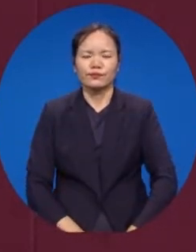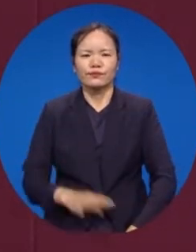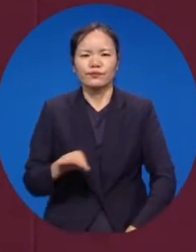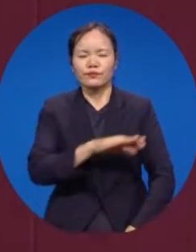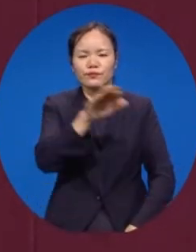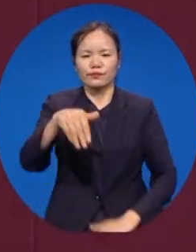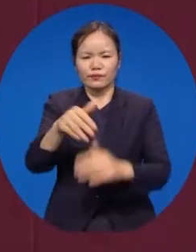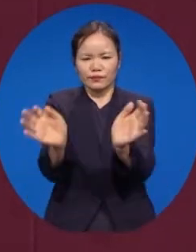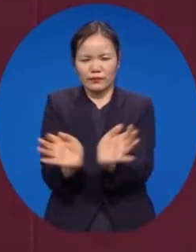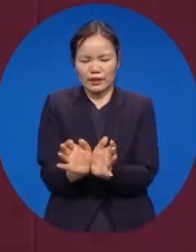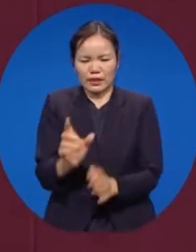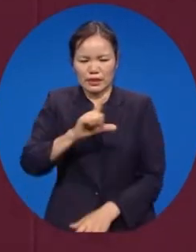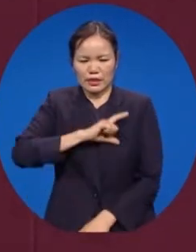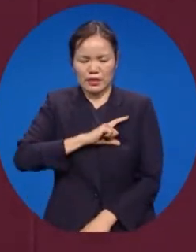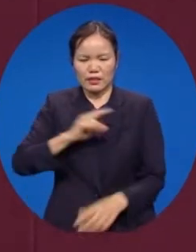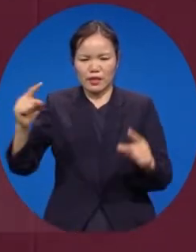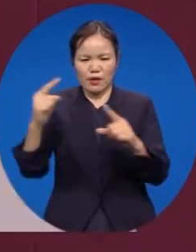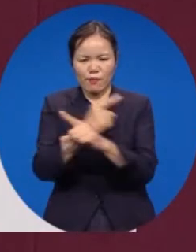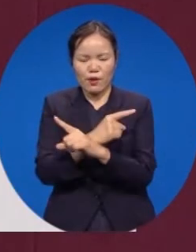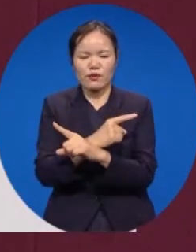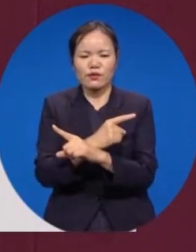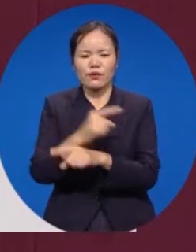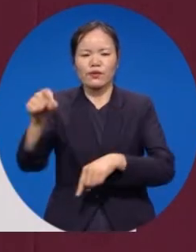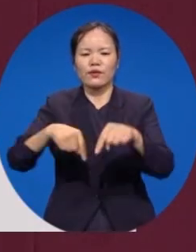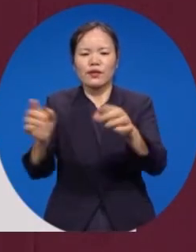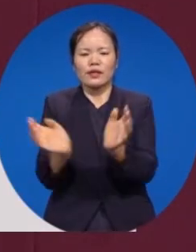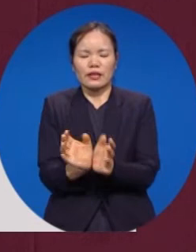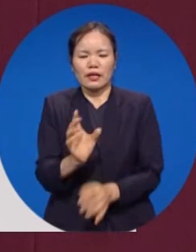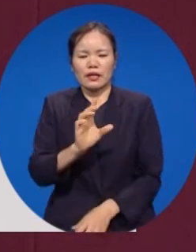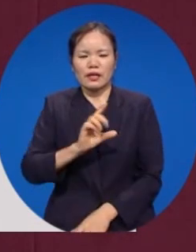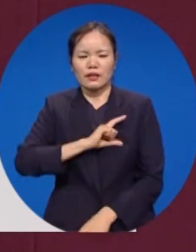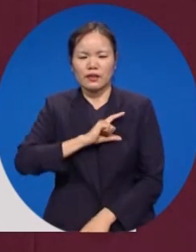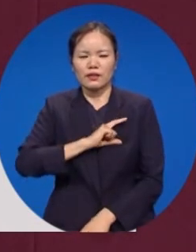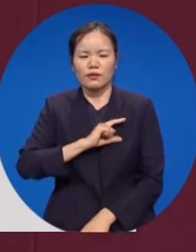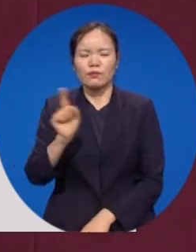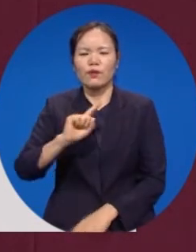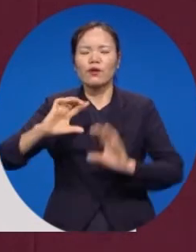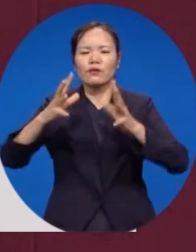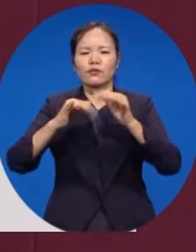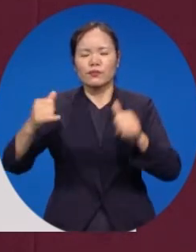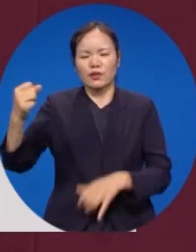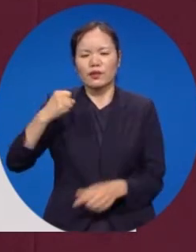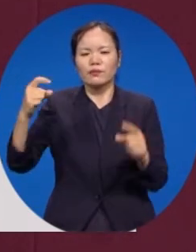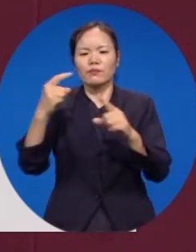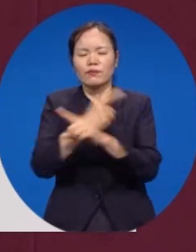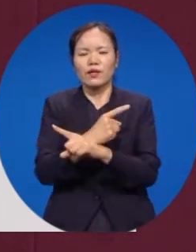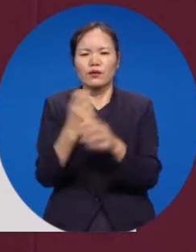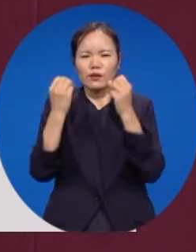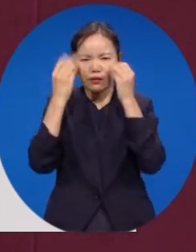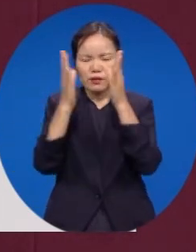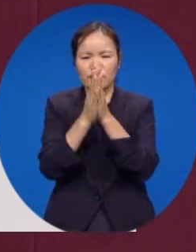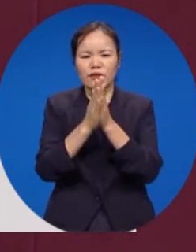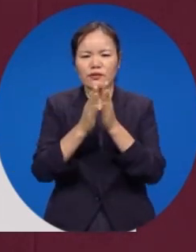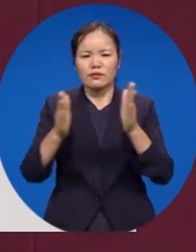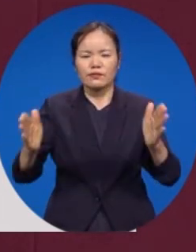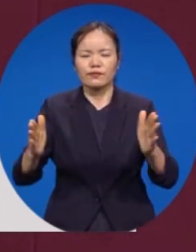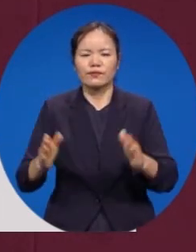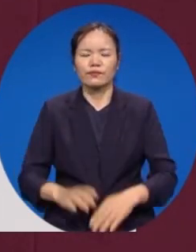우리는 당의 이름을 바꾸고 당의 이름을 국민의힘으로 바꾸고 새 출발을